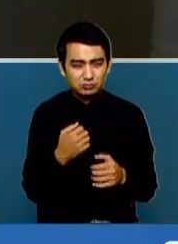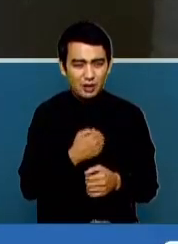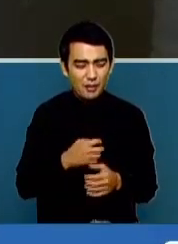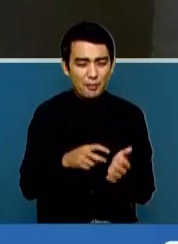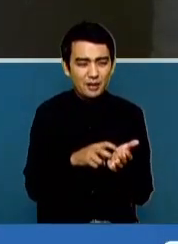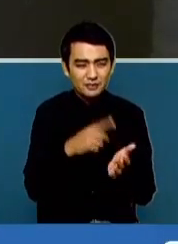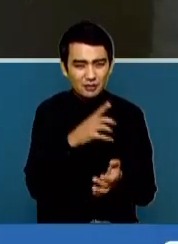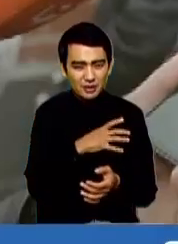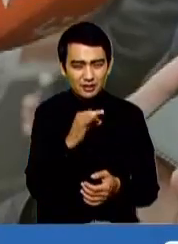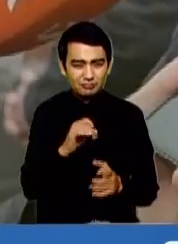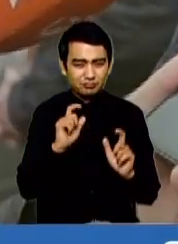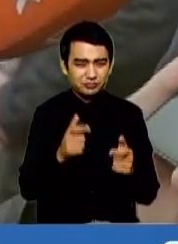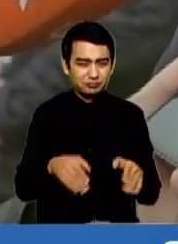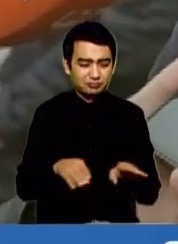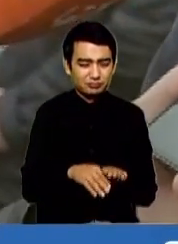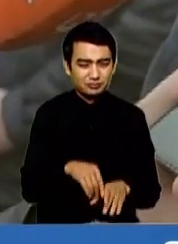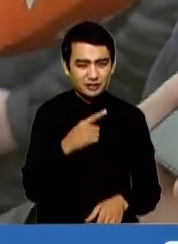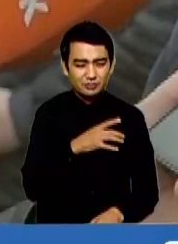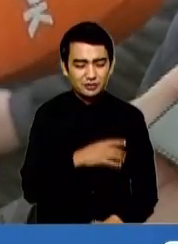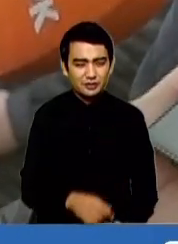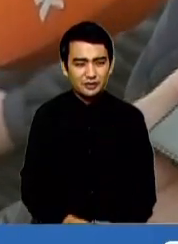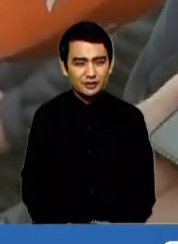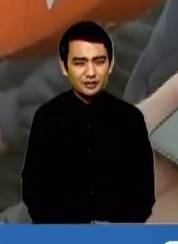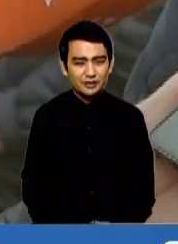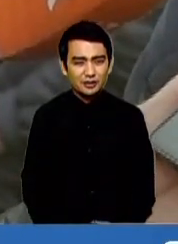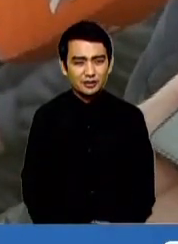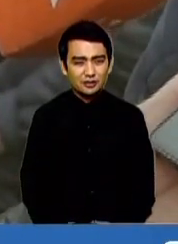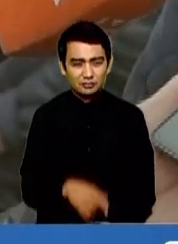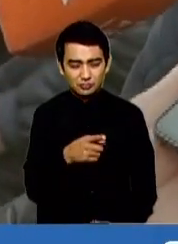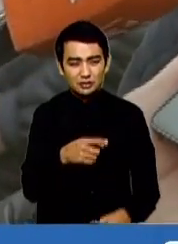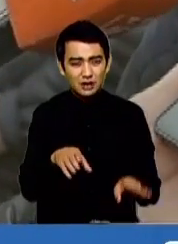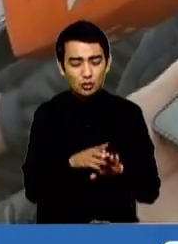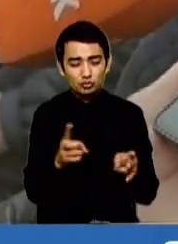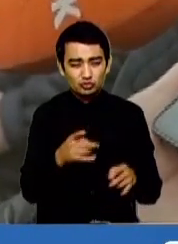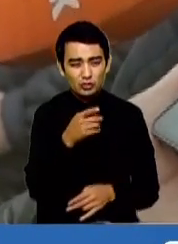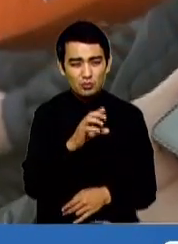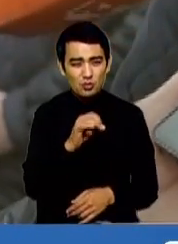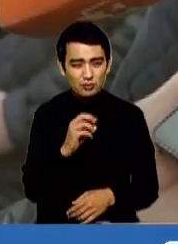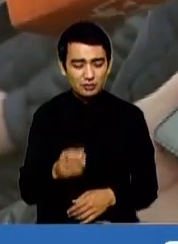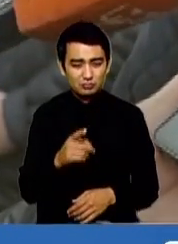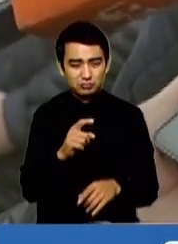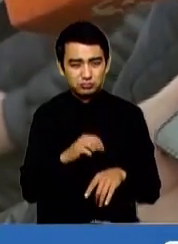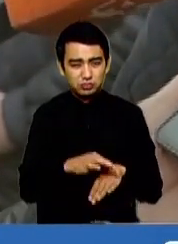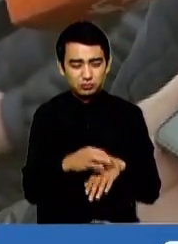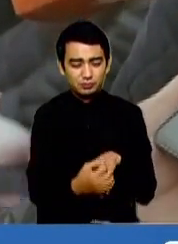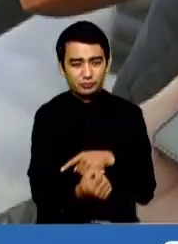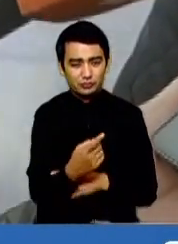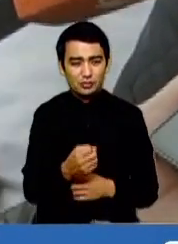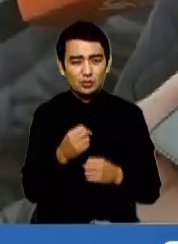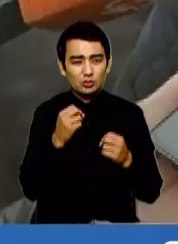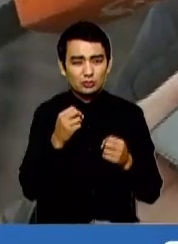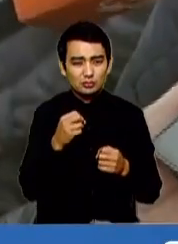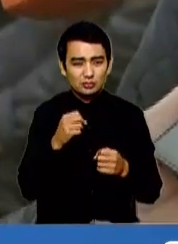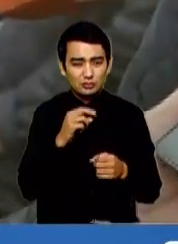карантинге жабуды талап етеді. Ну, бірақ та енді осындай открытие болғаннан кейін бүгін жау керек қой бұл сайтта. Жоқ, бұл откровенно жұмыс істеп отыр бұл сайт дальнейшем